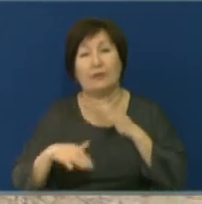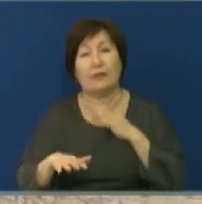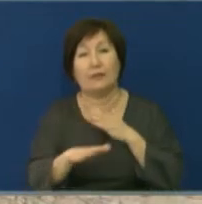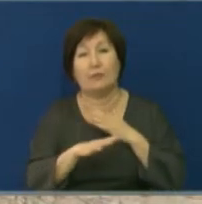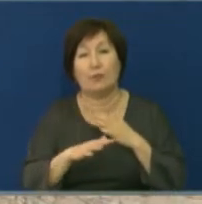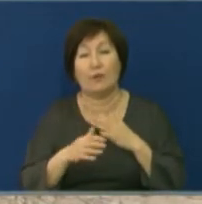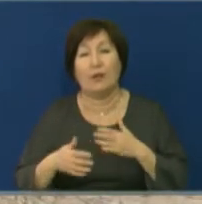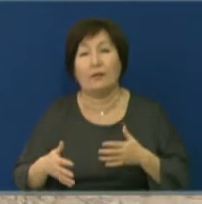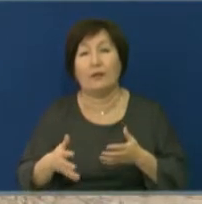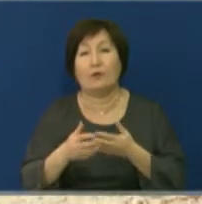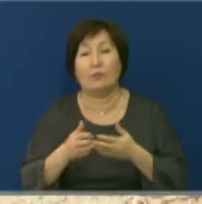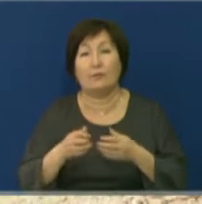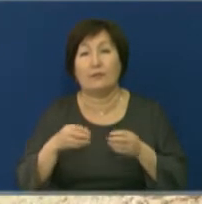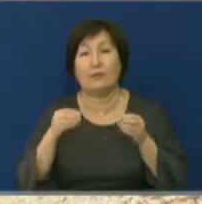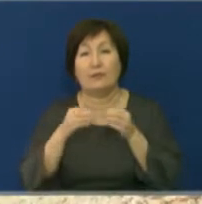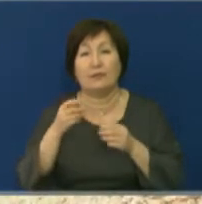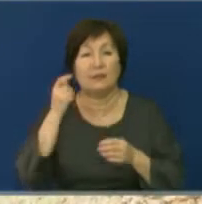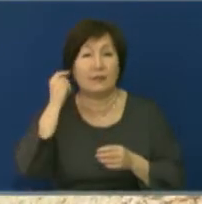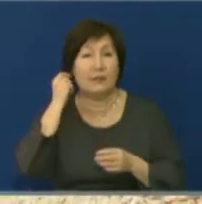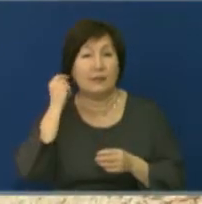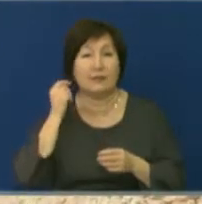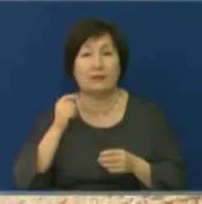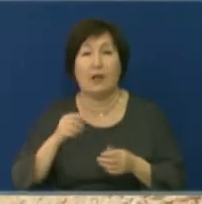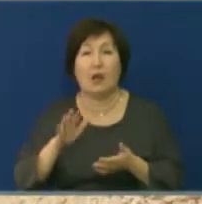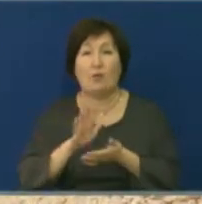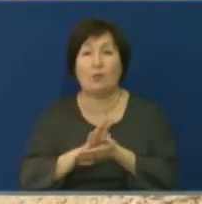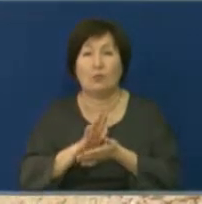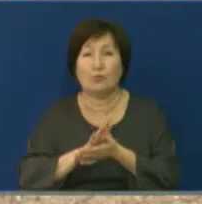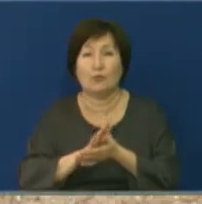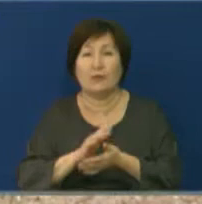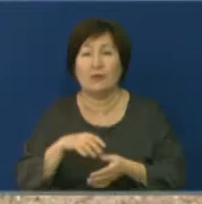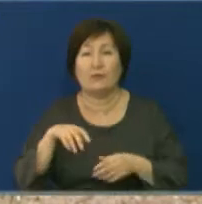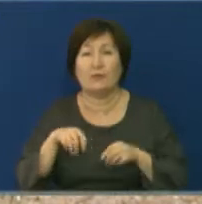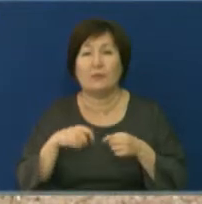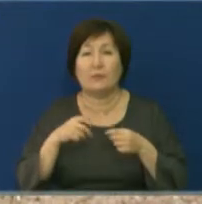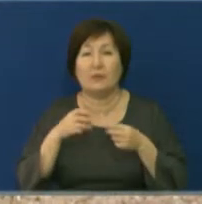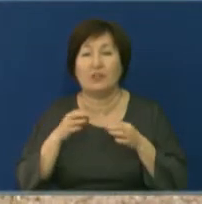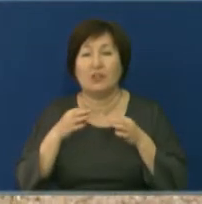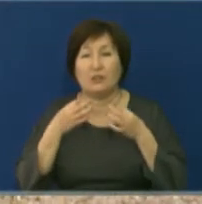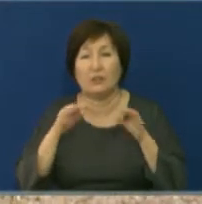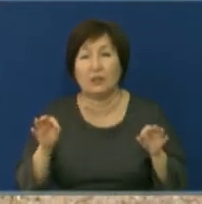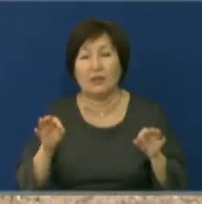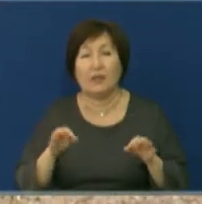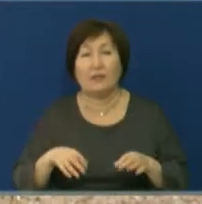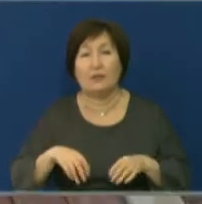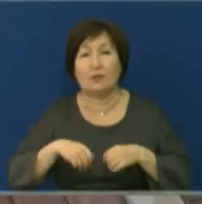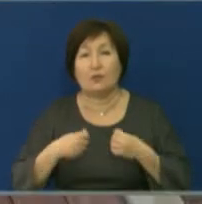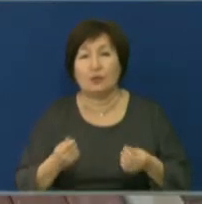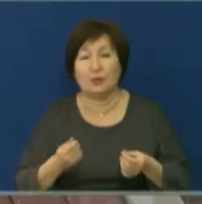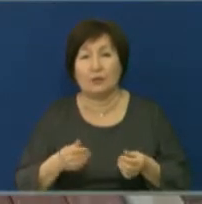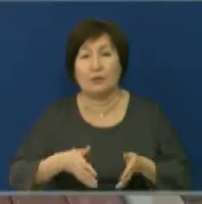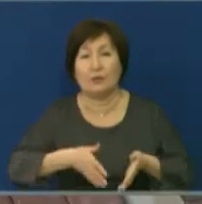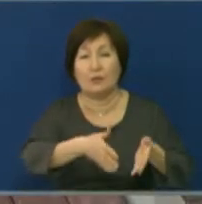Накопленный за десятилетия мусор становится причиной разрушения поверхности дорог, а в весенний период и после обильных дождей на